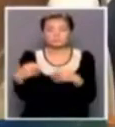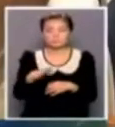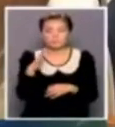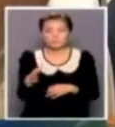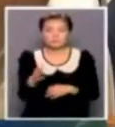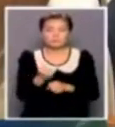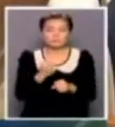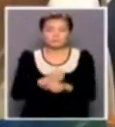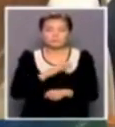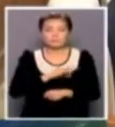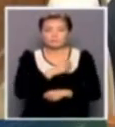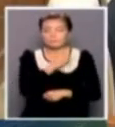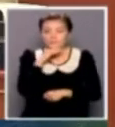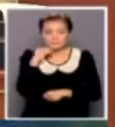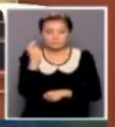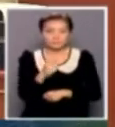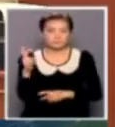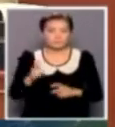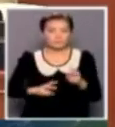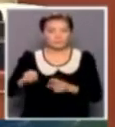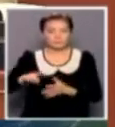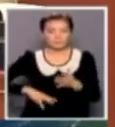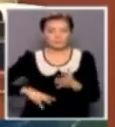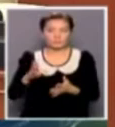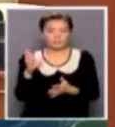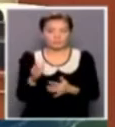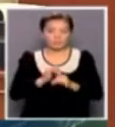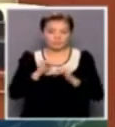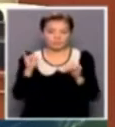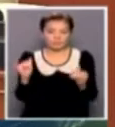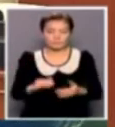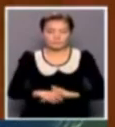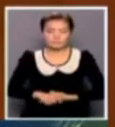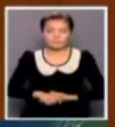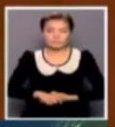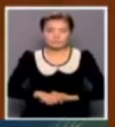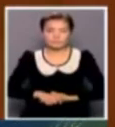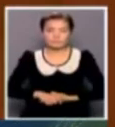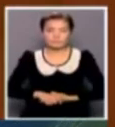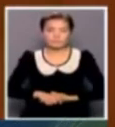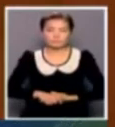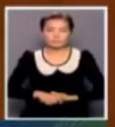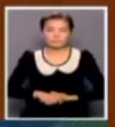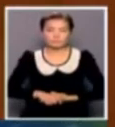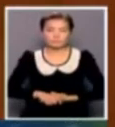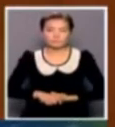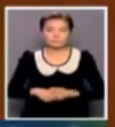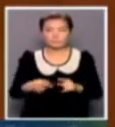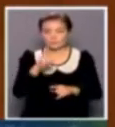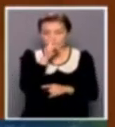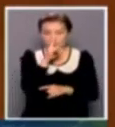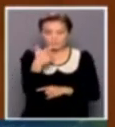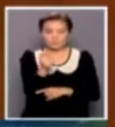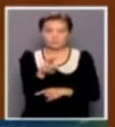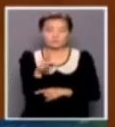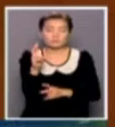ал технологияны пайдаланғысы келмейтін өндіріс орындарына төлем мөлшерлемесі еселеп көбейеді. Бірінші кезеңде мұнай-газ,